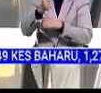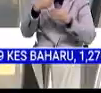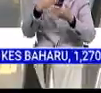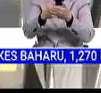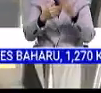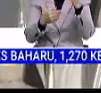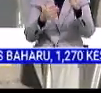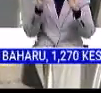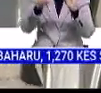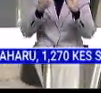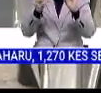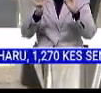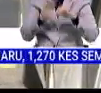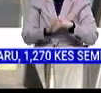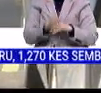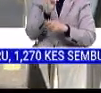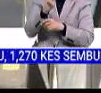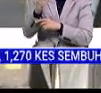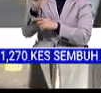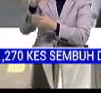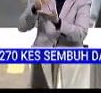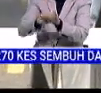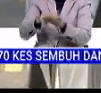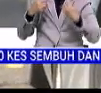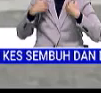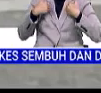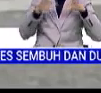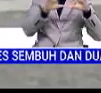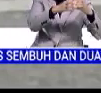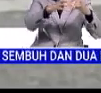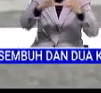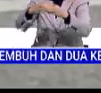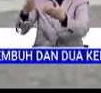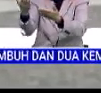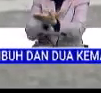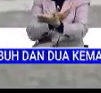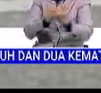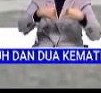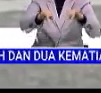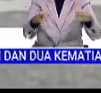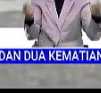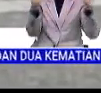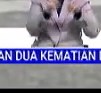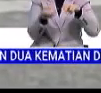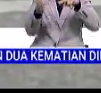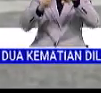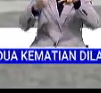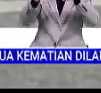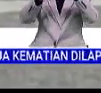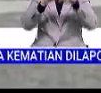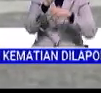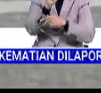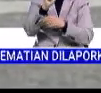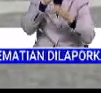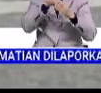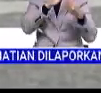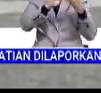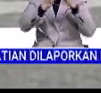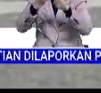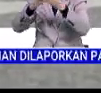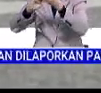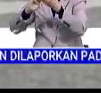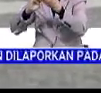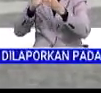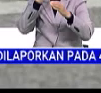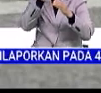18 April. KKM turut mengesahkan wujud beberapa kluster baru dan masih berlaku peningkatan kes dalam komuniti